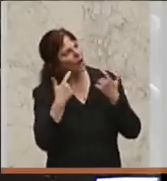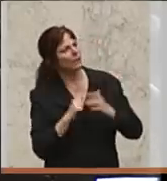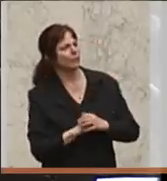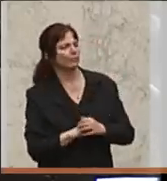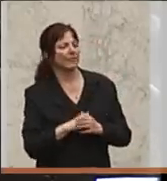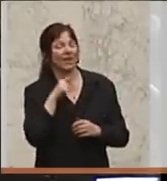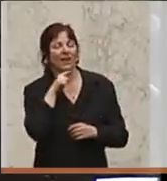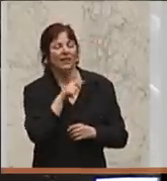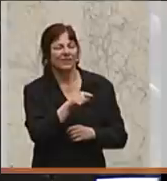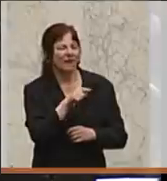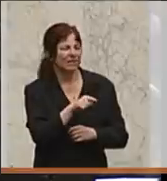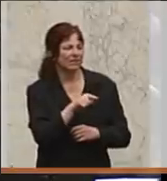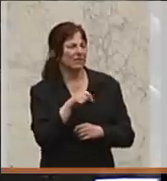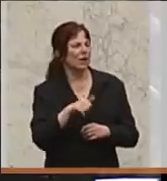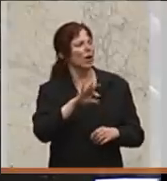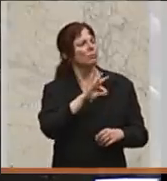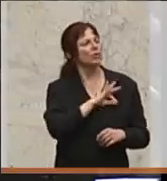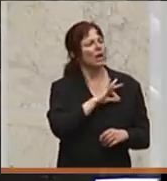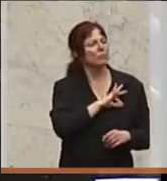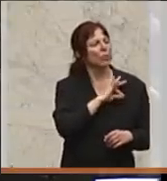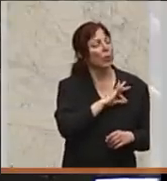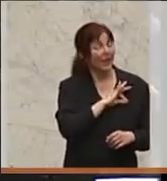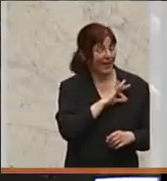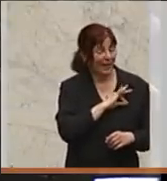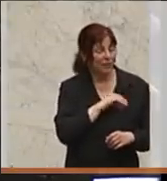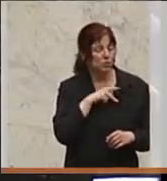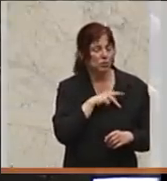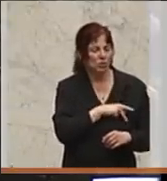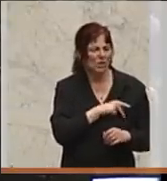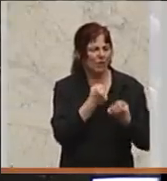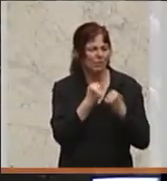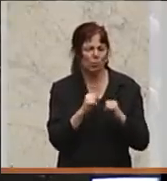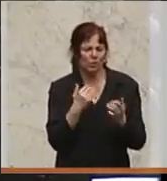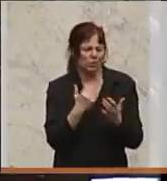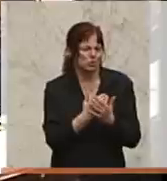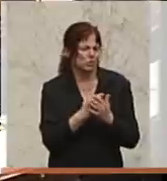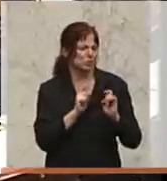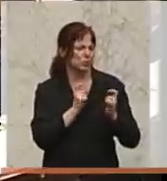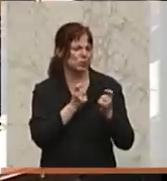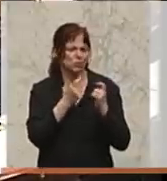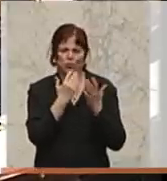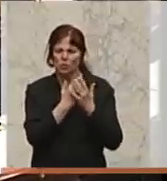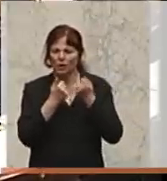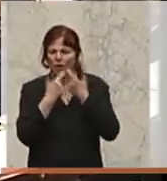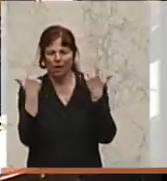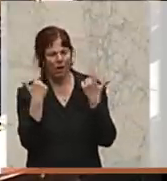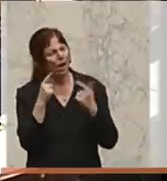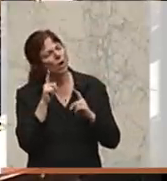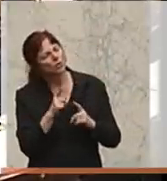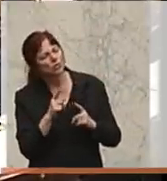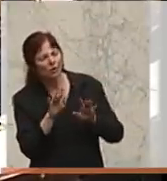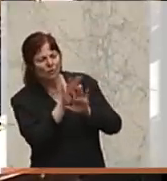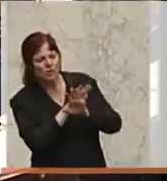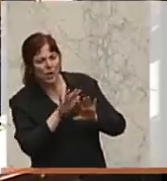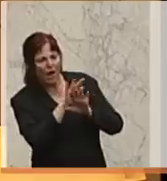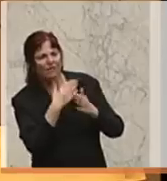mit einem Kollegen der Sozialdemokratie zeigt ganz eindeutig, um was es geht. Es geht um Verschleiern von dem, was hier tatsächlich in Österreich